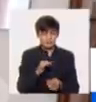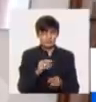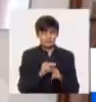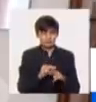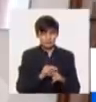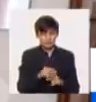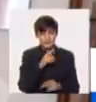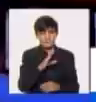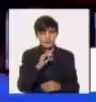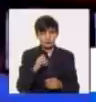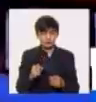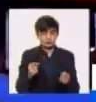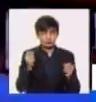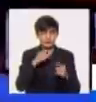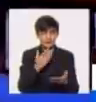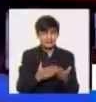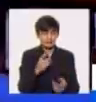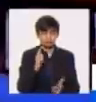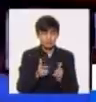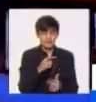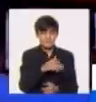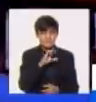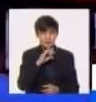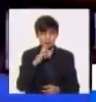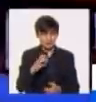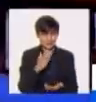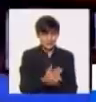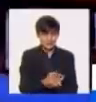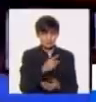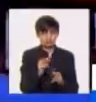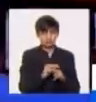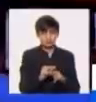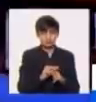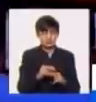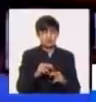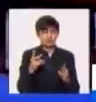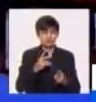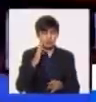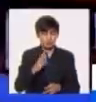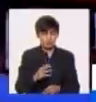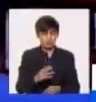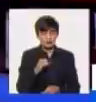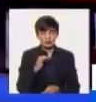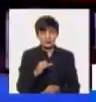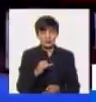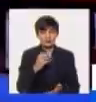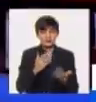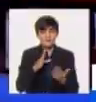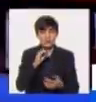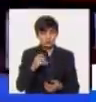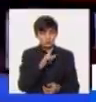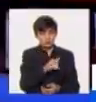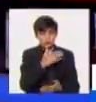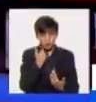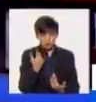әдісіменен вирусты анықтау. Егер вирус табылатын болса, олар оқшауланады, қажетіне қарай ем қабылдайды. Егер вирус табылмайтын